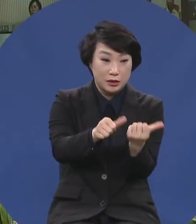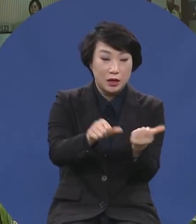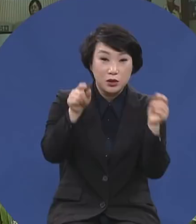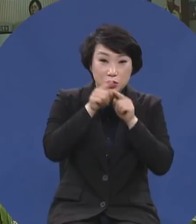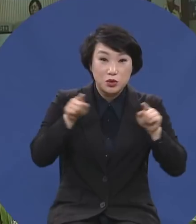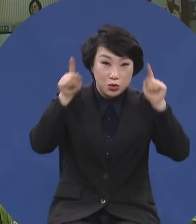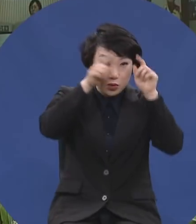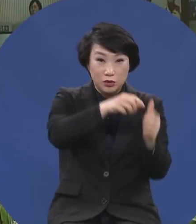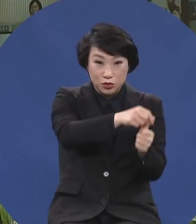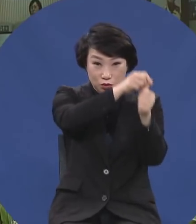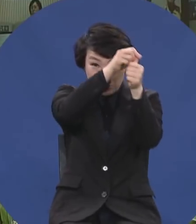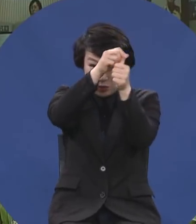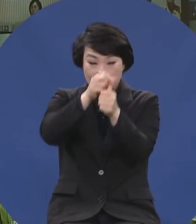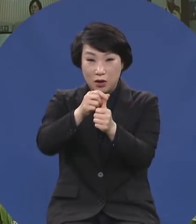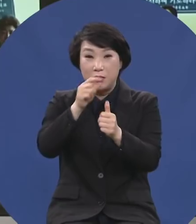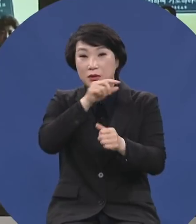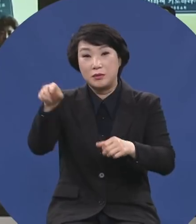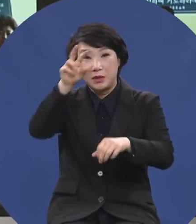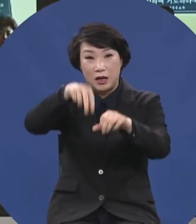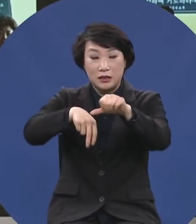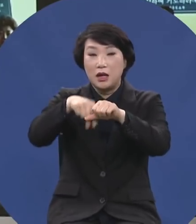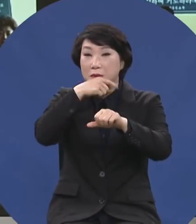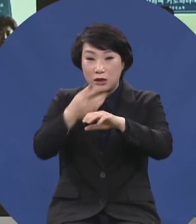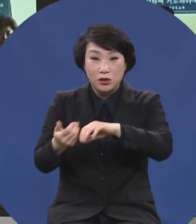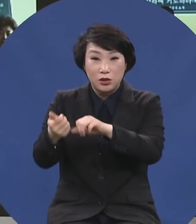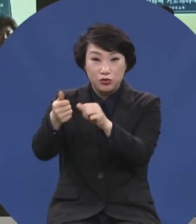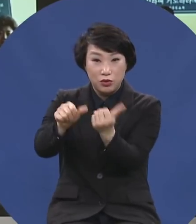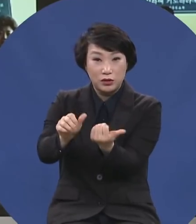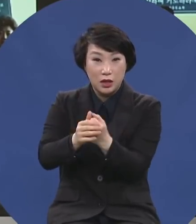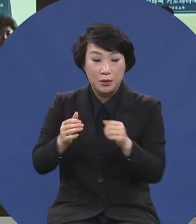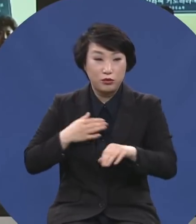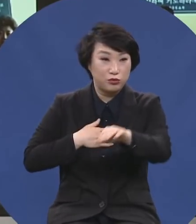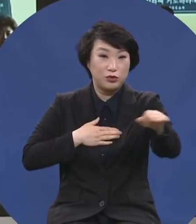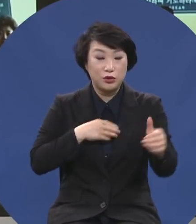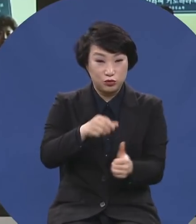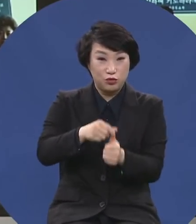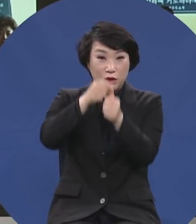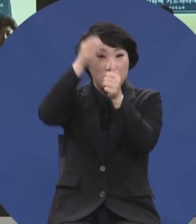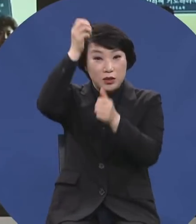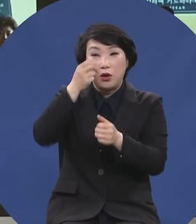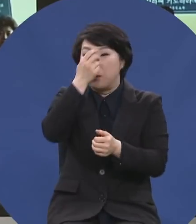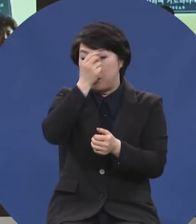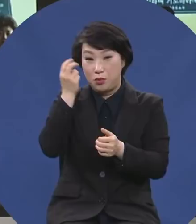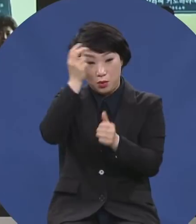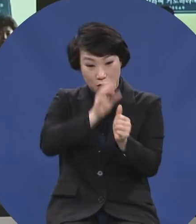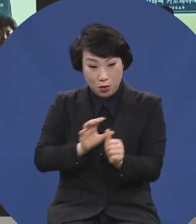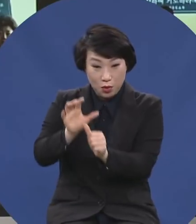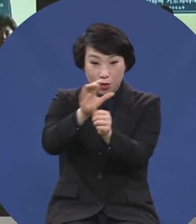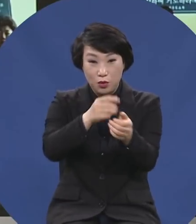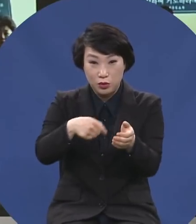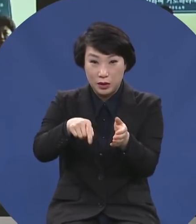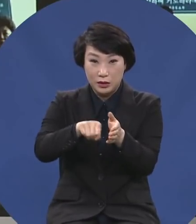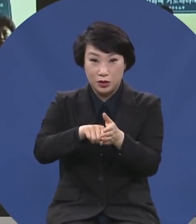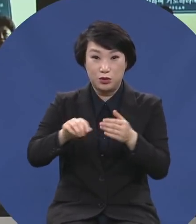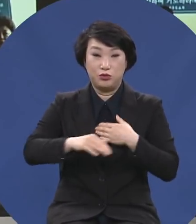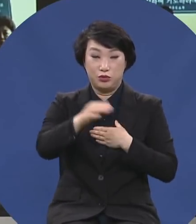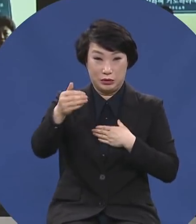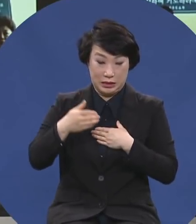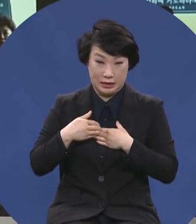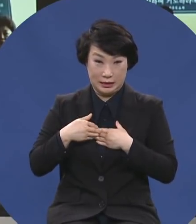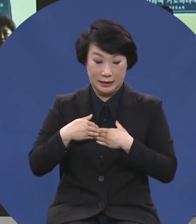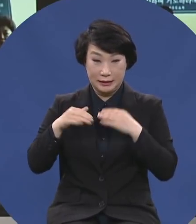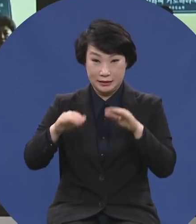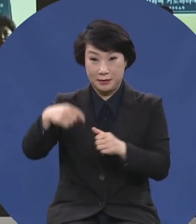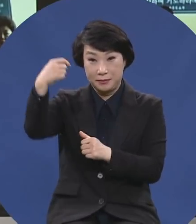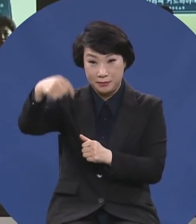흘려 죽으셔서 구원하시고 구원한 영혼들을 보존하기 위해서 이렇게